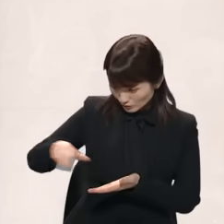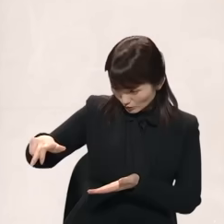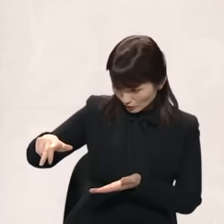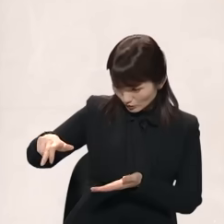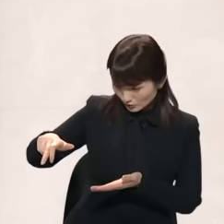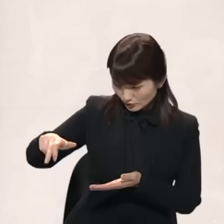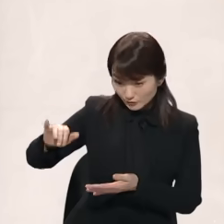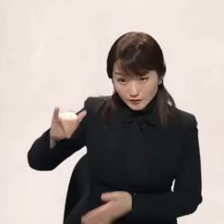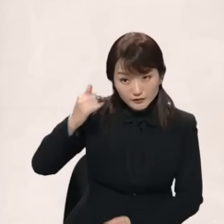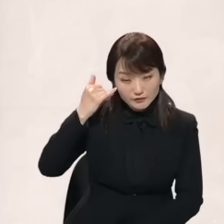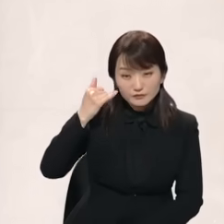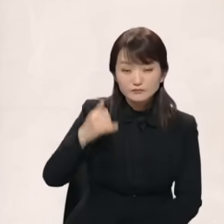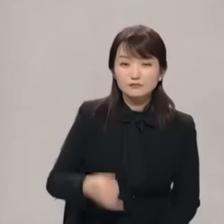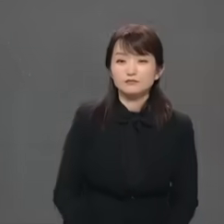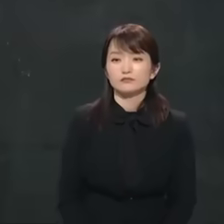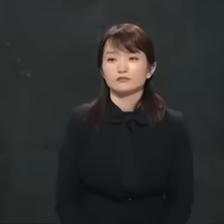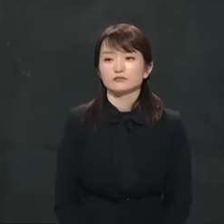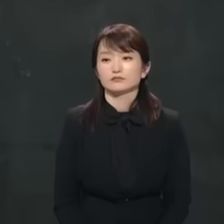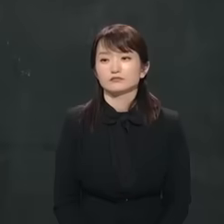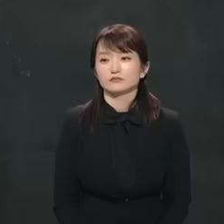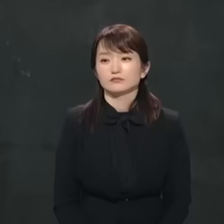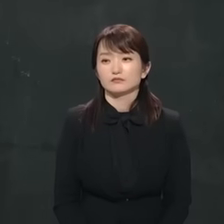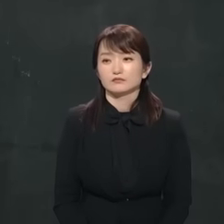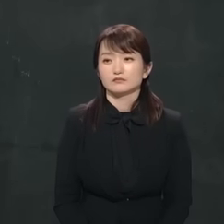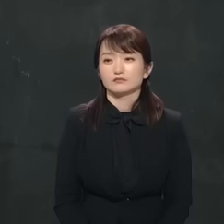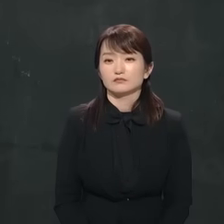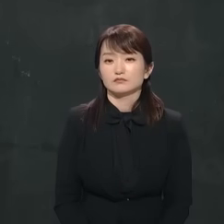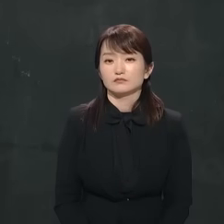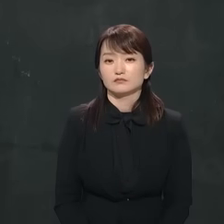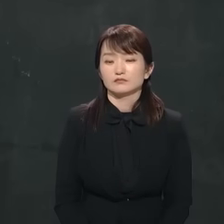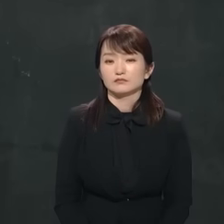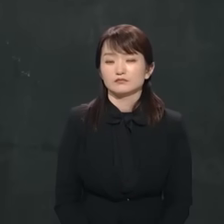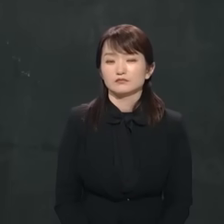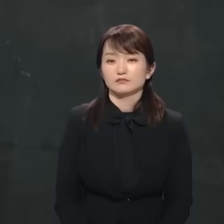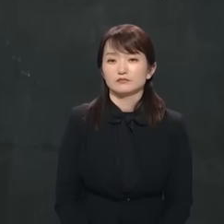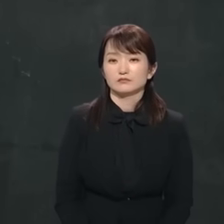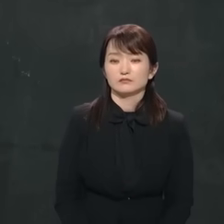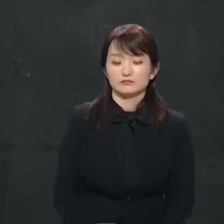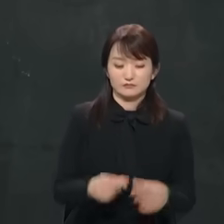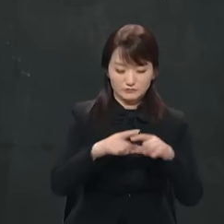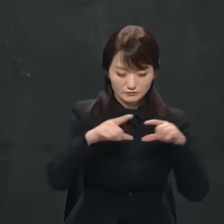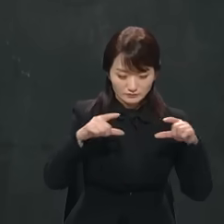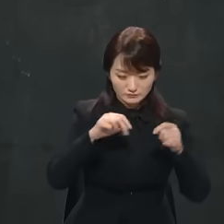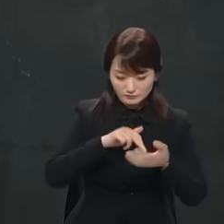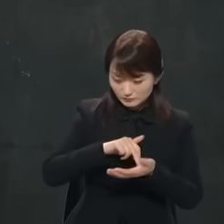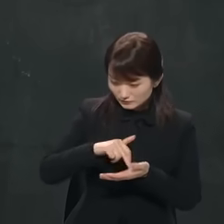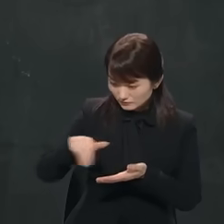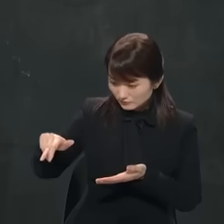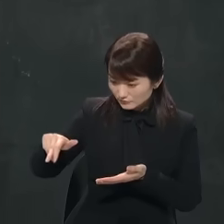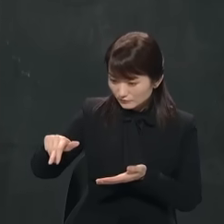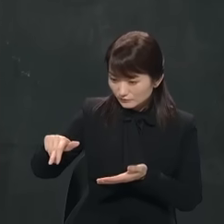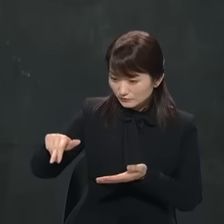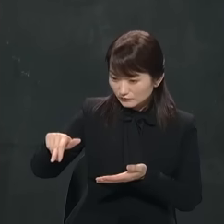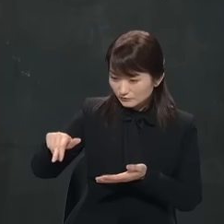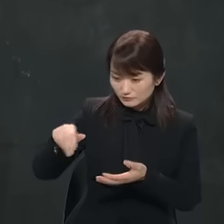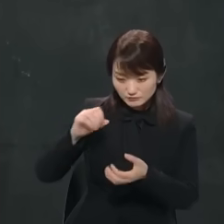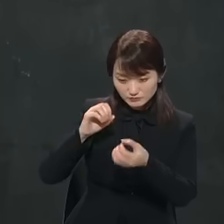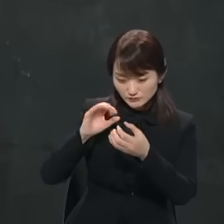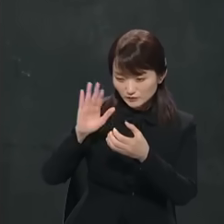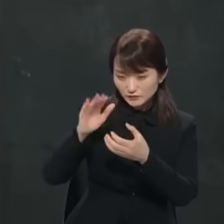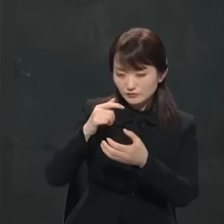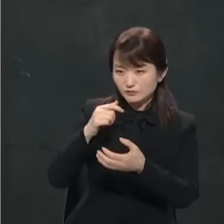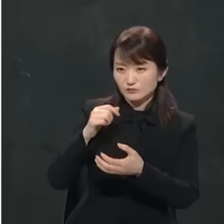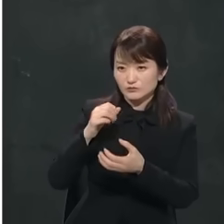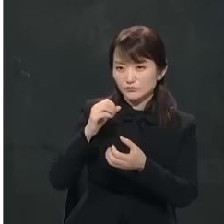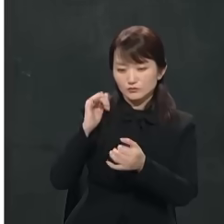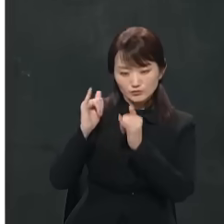저희 제작진한테음 근데 명까지 보내서 얘기를 하려고 그랬더니 더 이상 답을 하지 않았고 통화는 거부했다고 합니다 저는